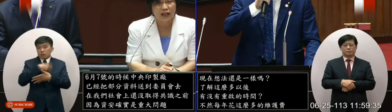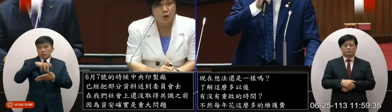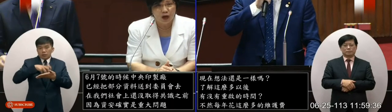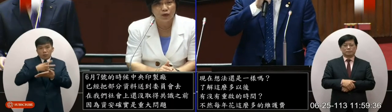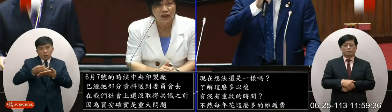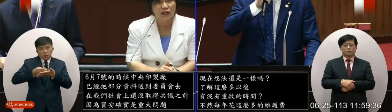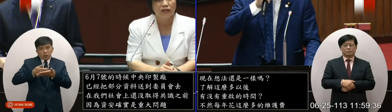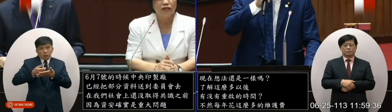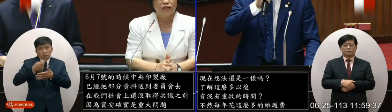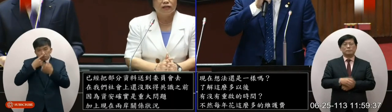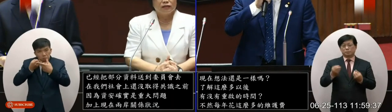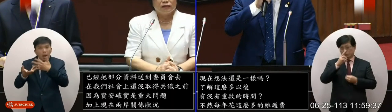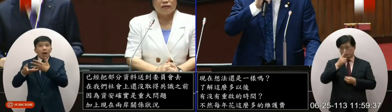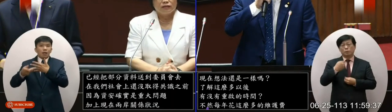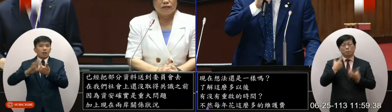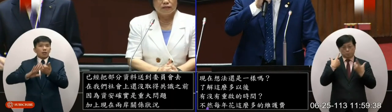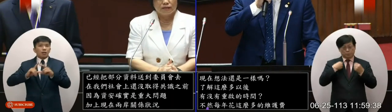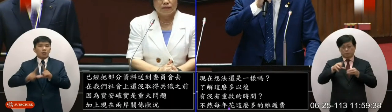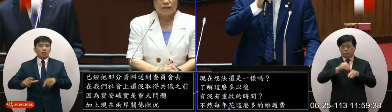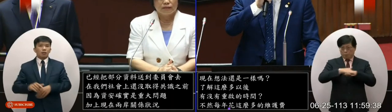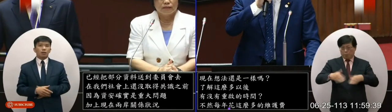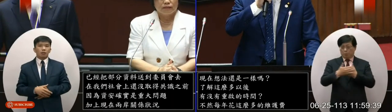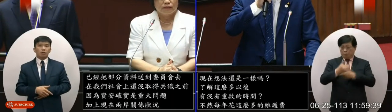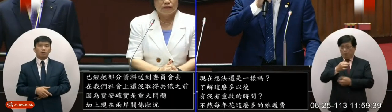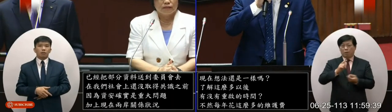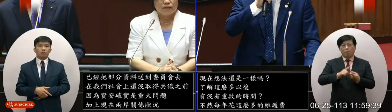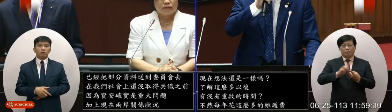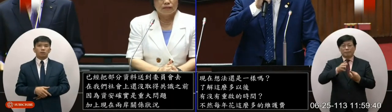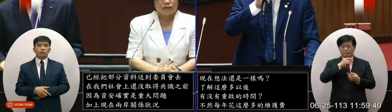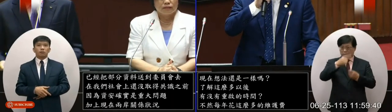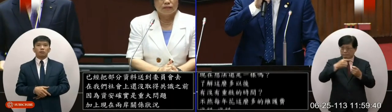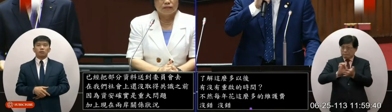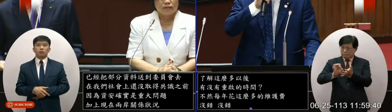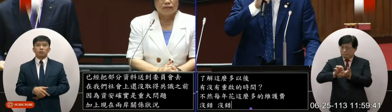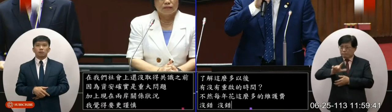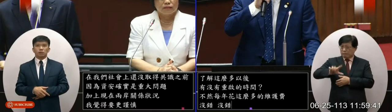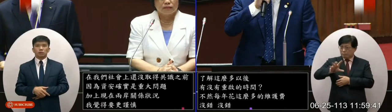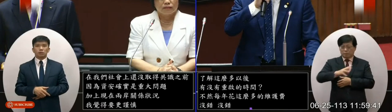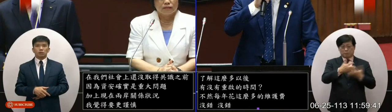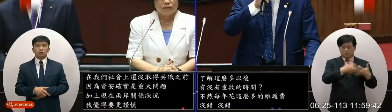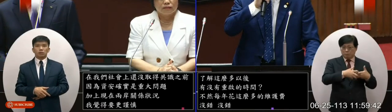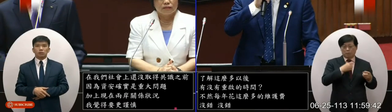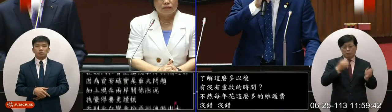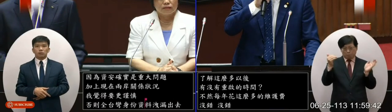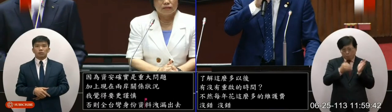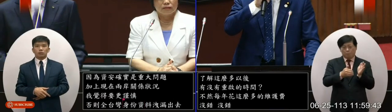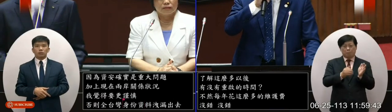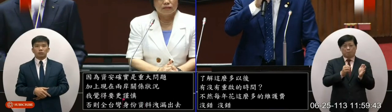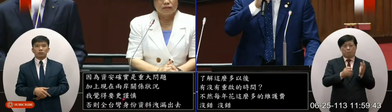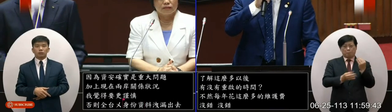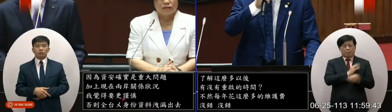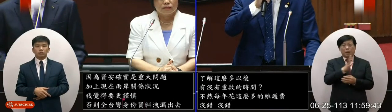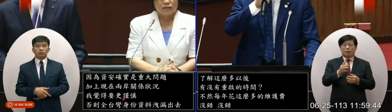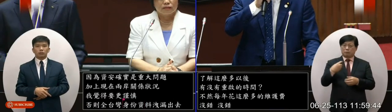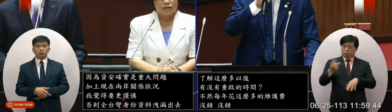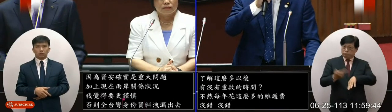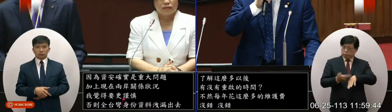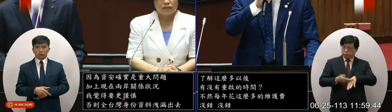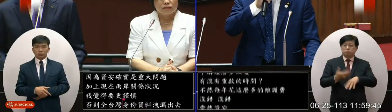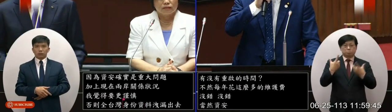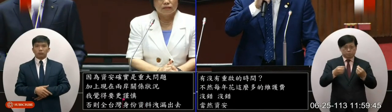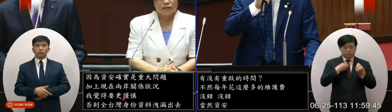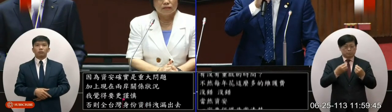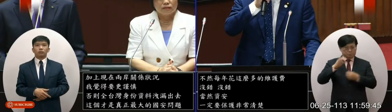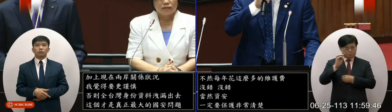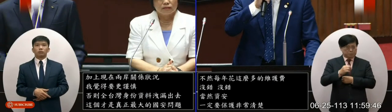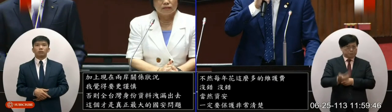正最大的国安问题。 没错没错，当然治安一定要保护的非常清楚，可是每年花6000多万，而且这些设备很快就要到期了。而且科技第一个最重要的